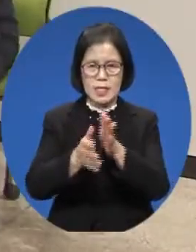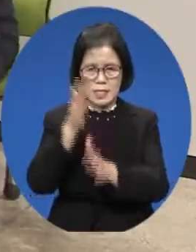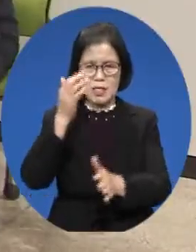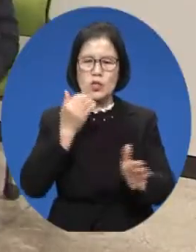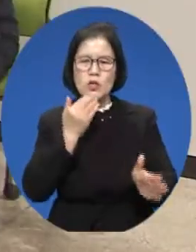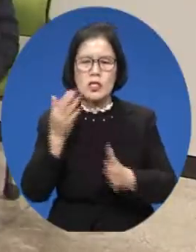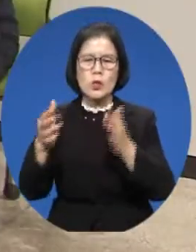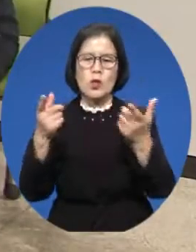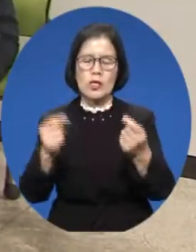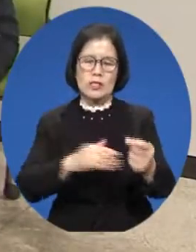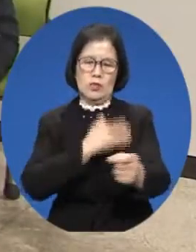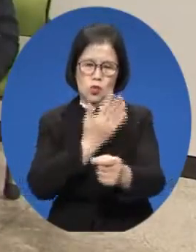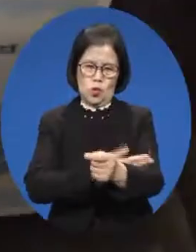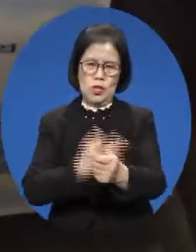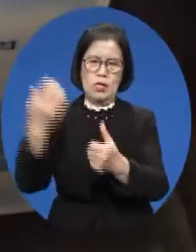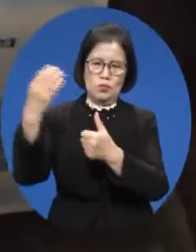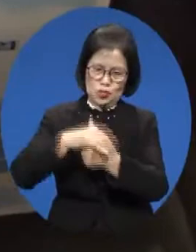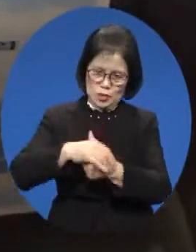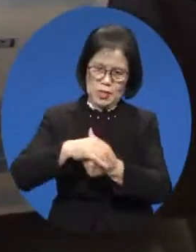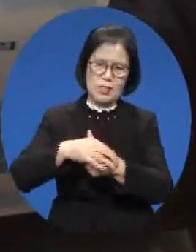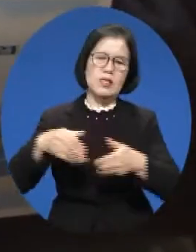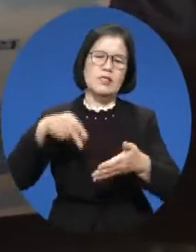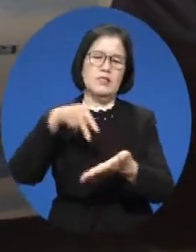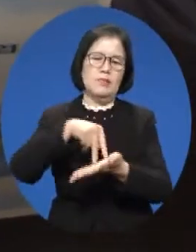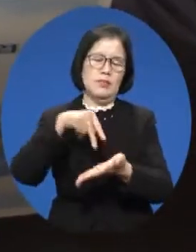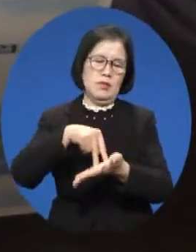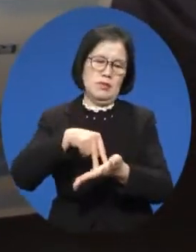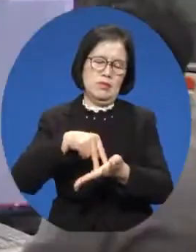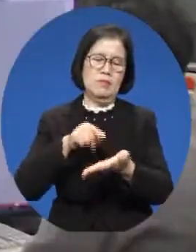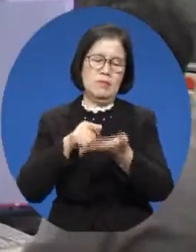경기도와 같은 권한이 부여돼야 한다는 입장입니다.